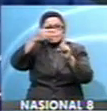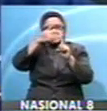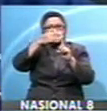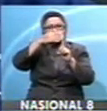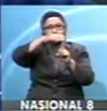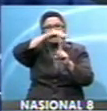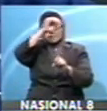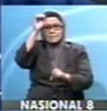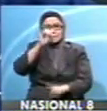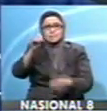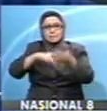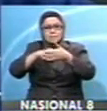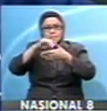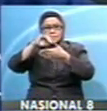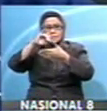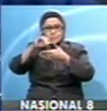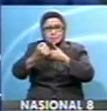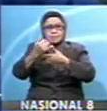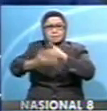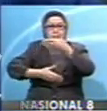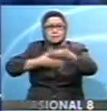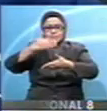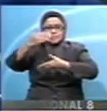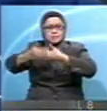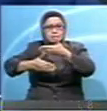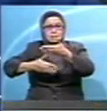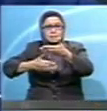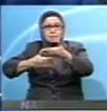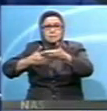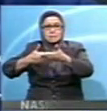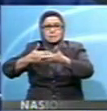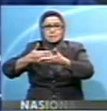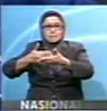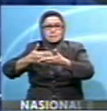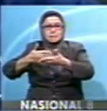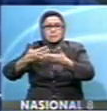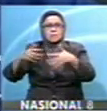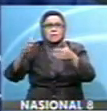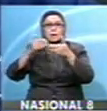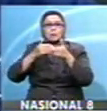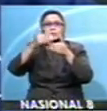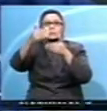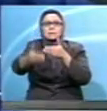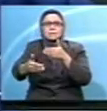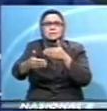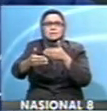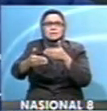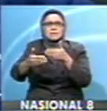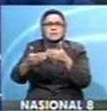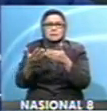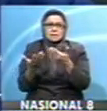peratus projek yang duk berjalan ni Ahad dah pun ke depan Bi segi